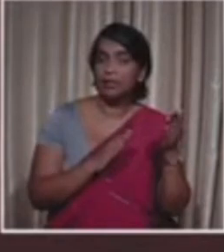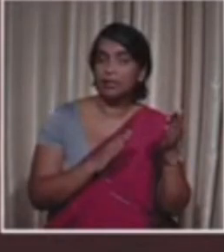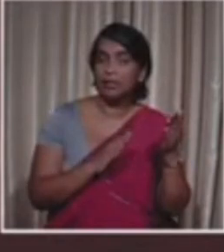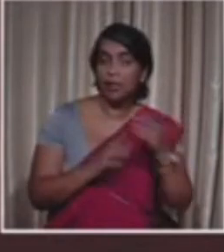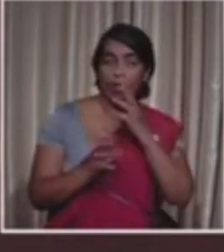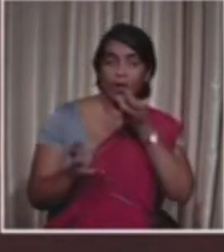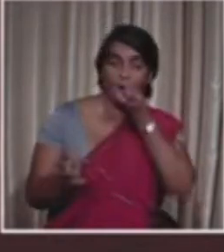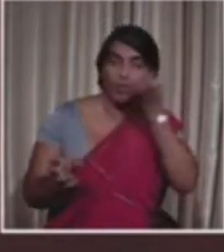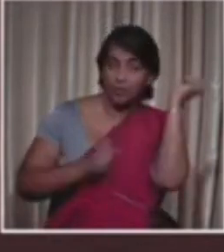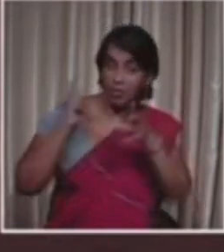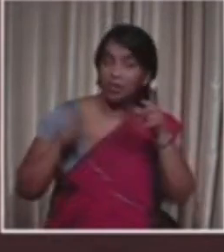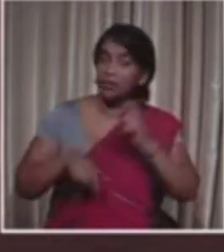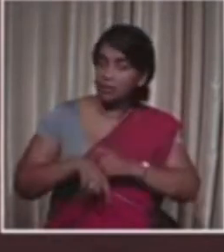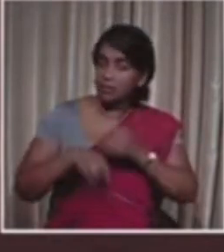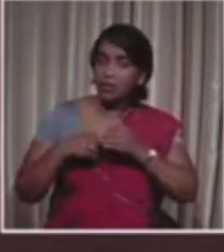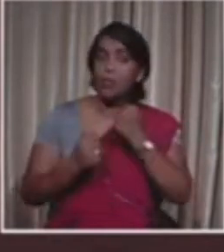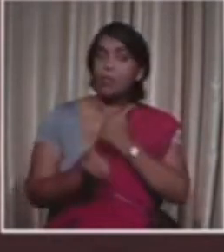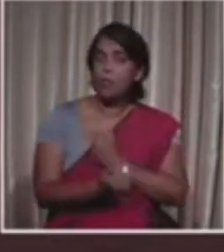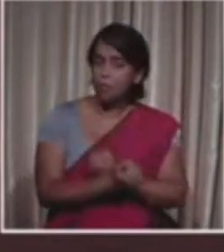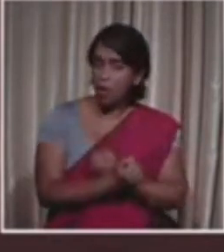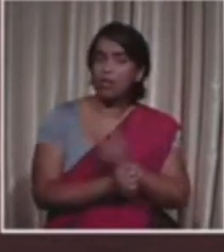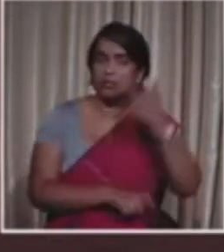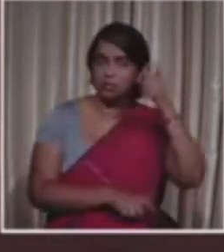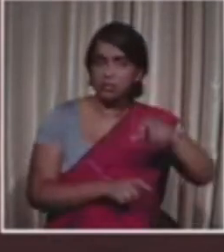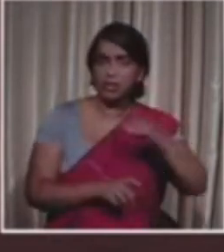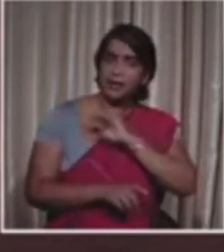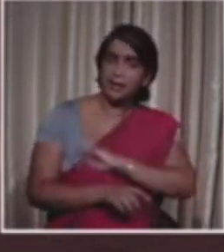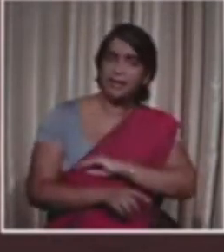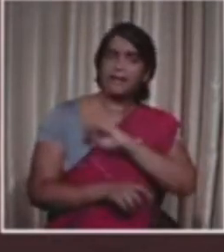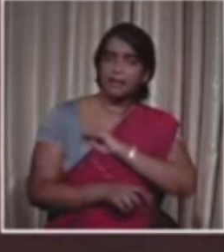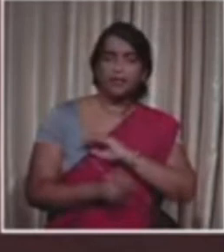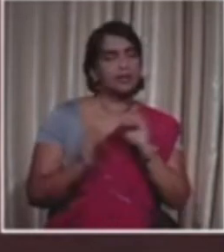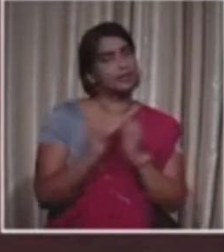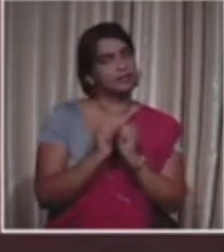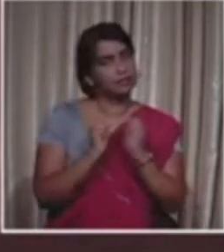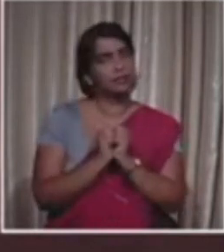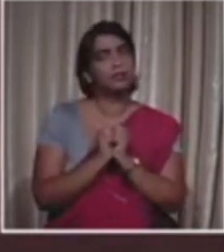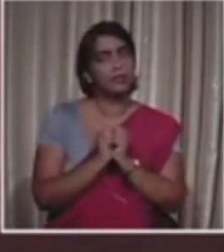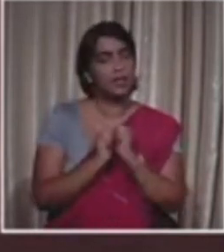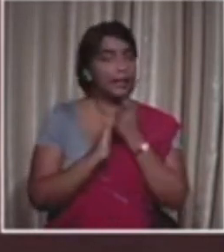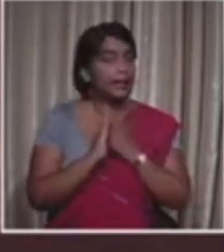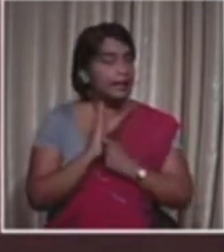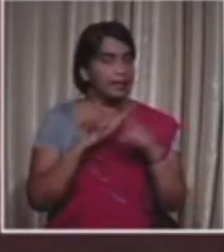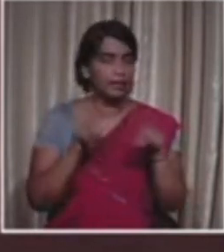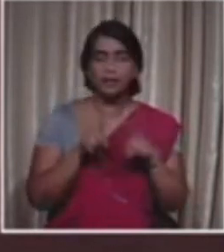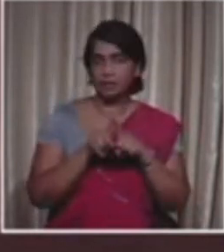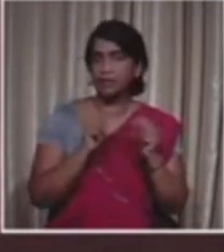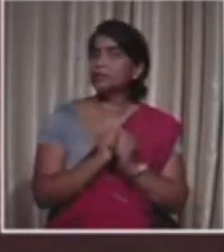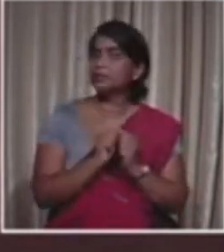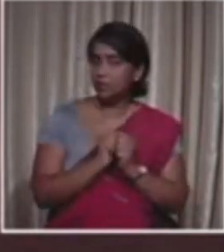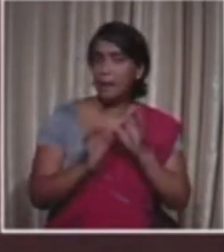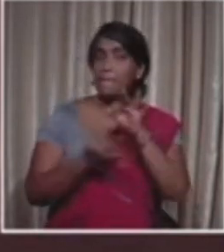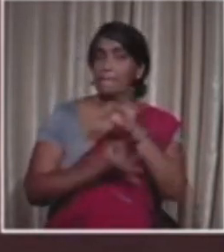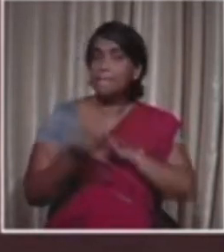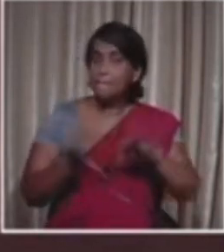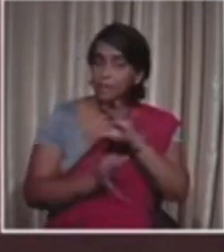ගහපු අවස්ථාවේ ඉඳන් පොලිසිය ඉතාමත්ම ඉවසීමෙන් ඒ වගේම නීත්‍යානුකූලව කටයුතු කරා